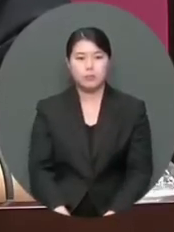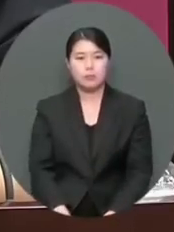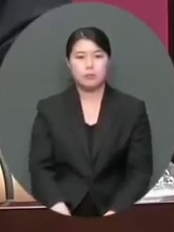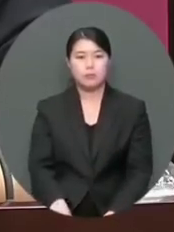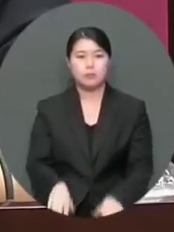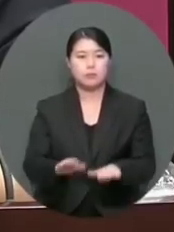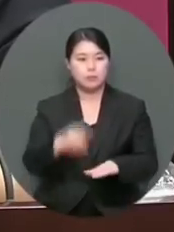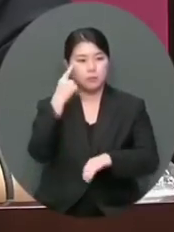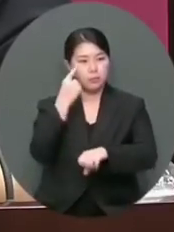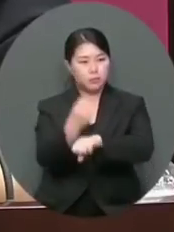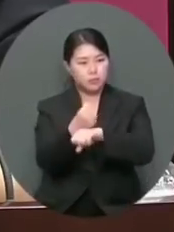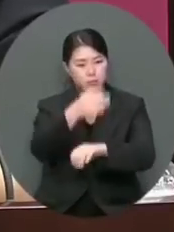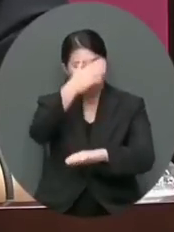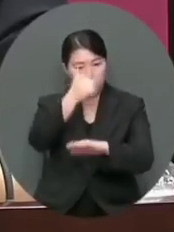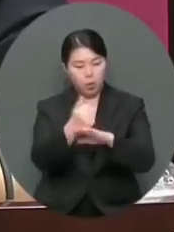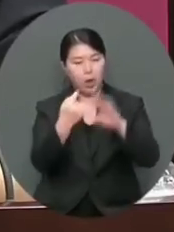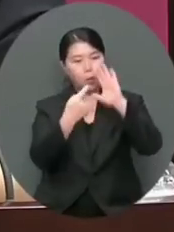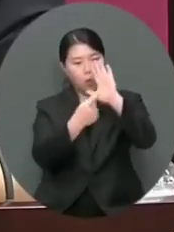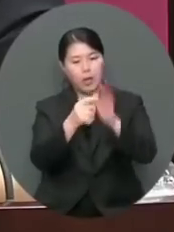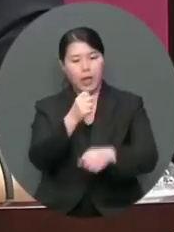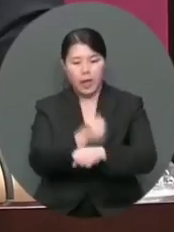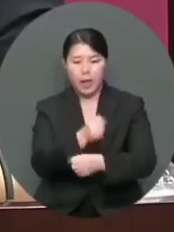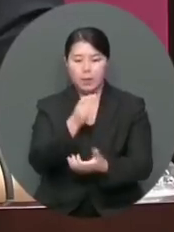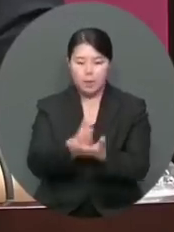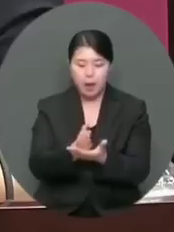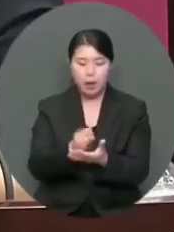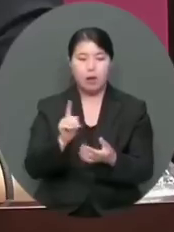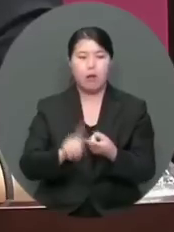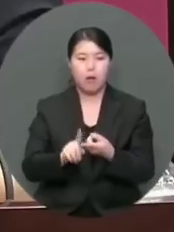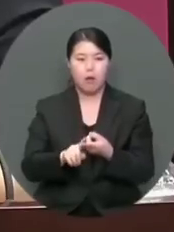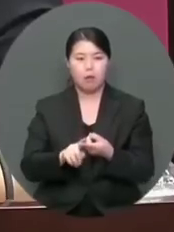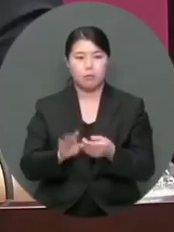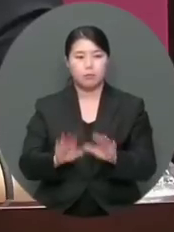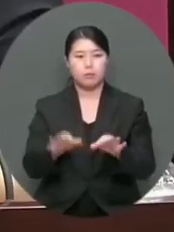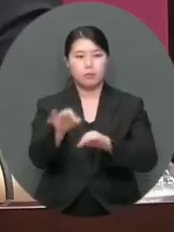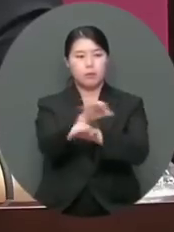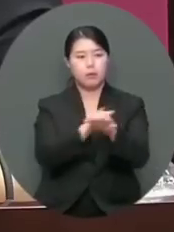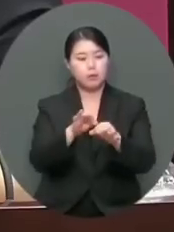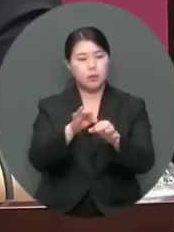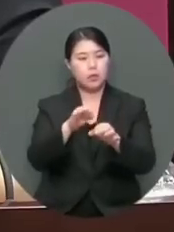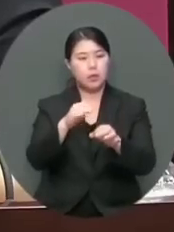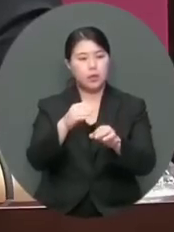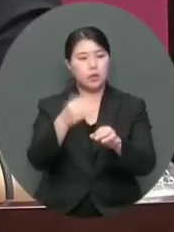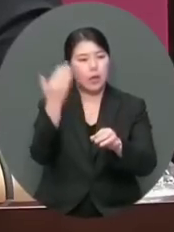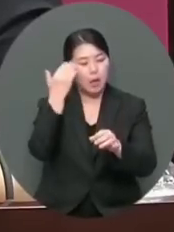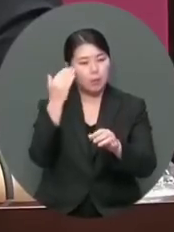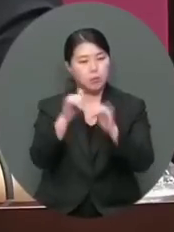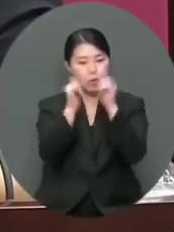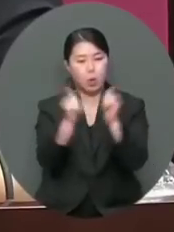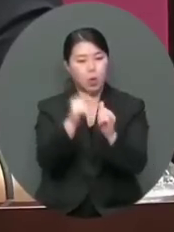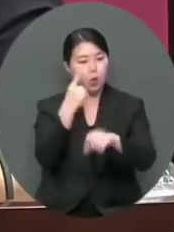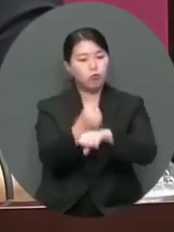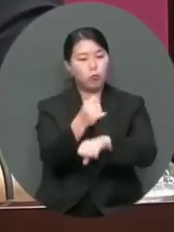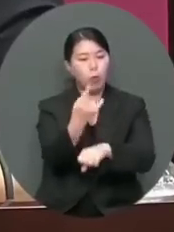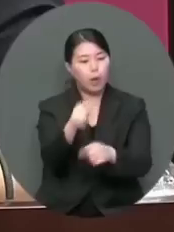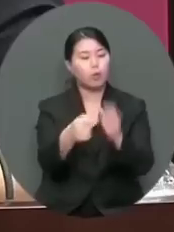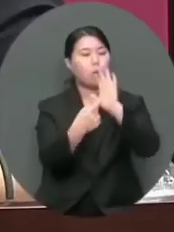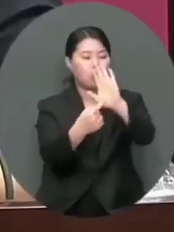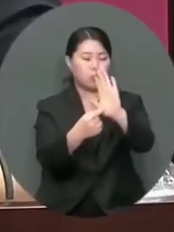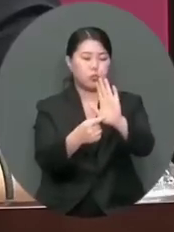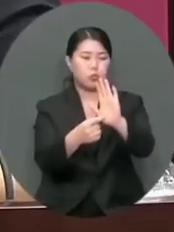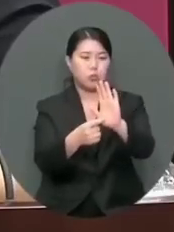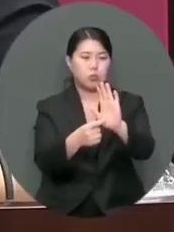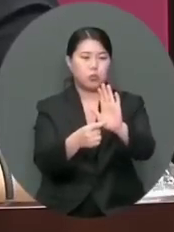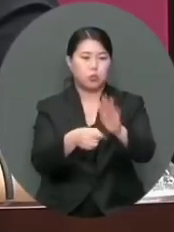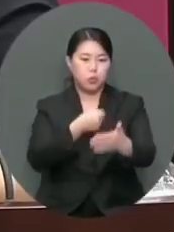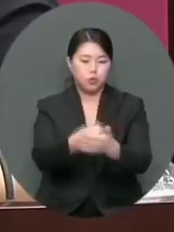연구 결과를 공개하느냐 공개하지 않느냐는 경제인문사의 연구회가 결정하는 겁니다. 바로